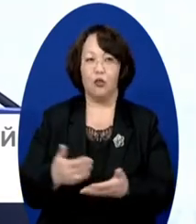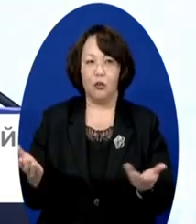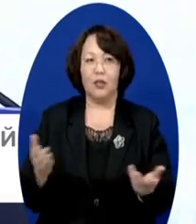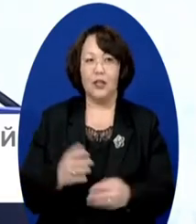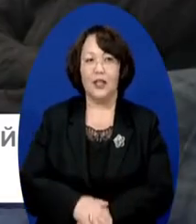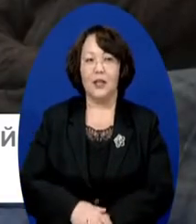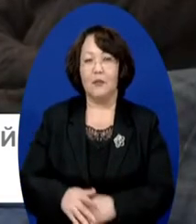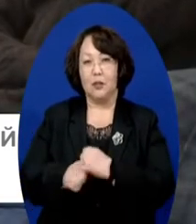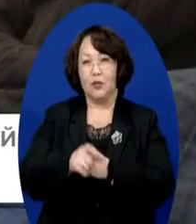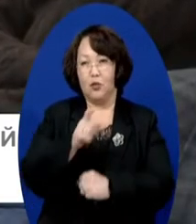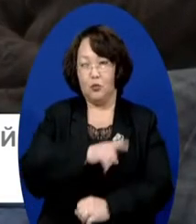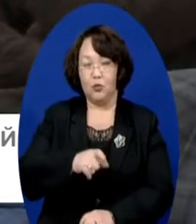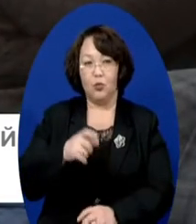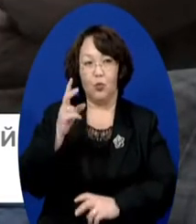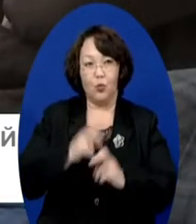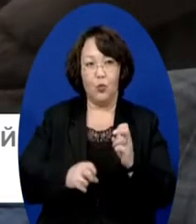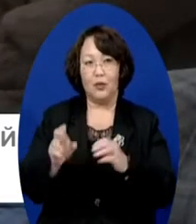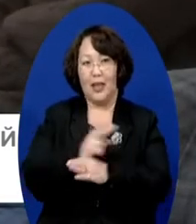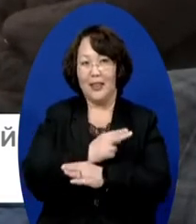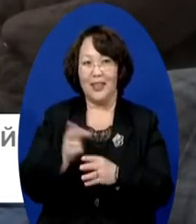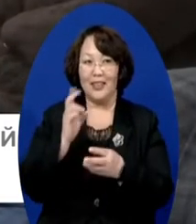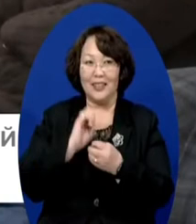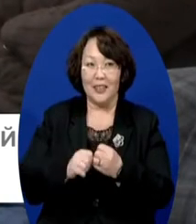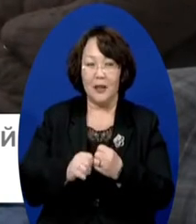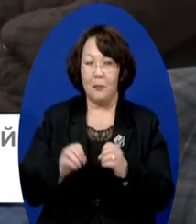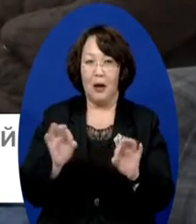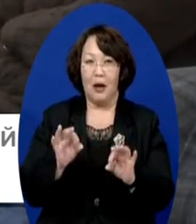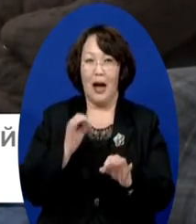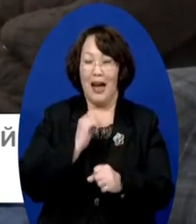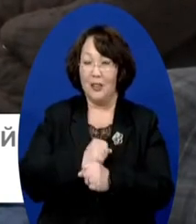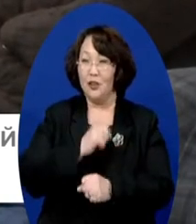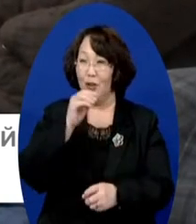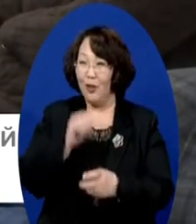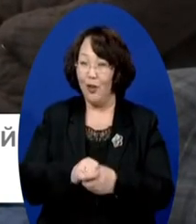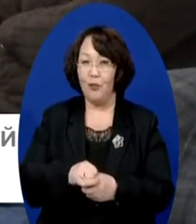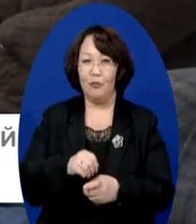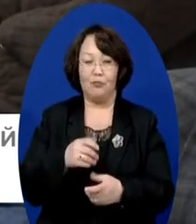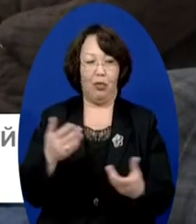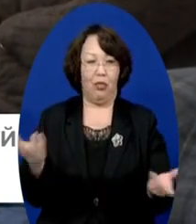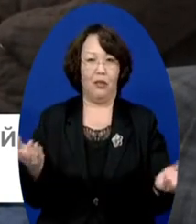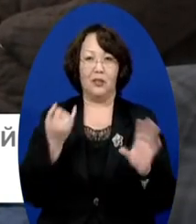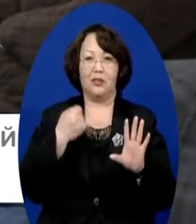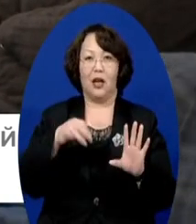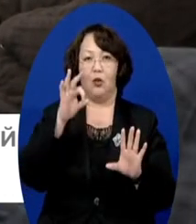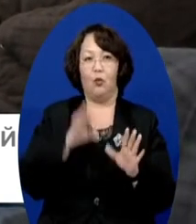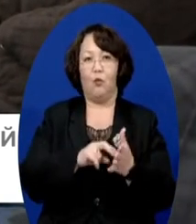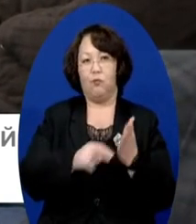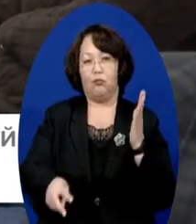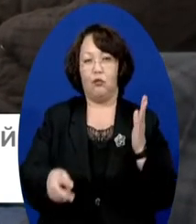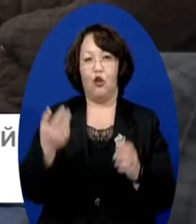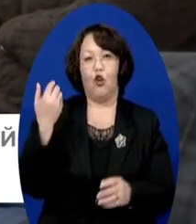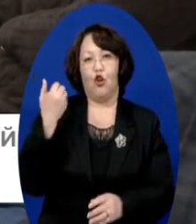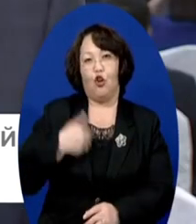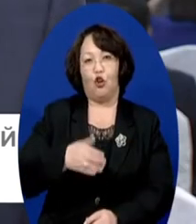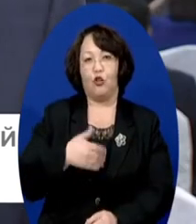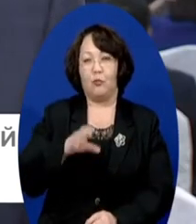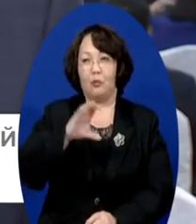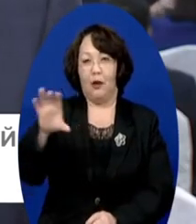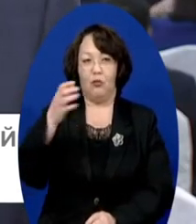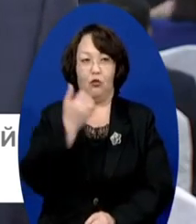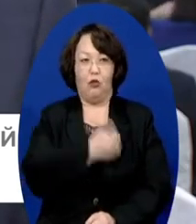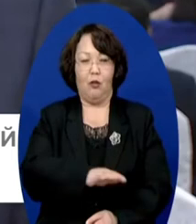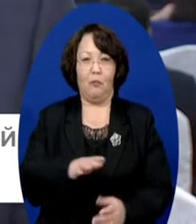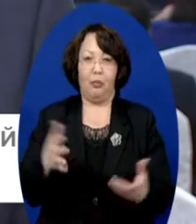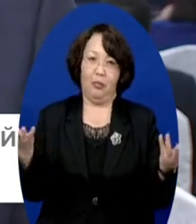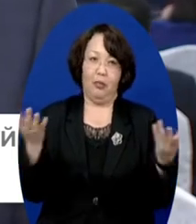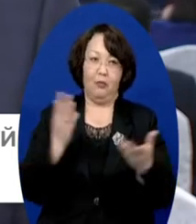бэлтгэсэн мэрэгжилтнүүд нь үйлдвэрлэлийн дадлага бараг хийдгүйгээс ажлын талбарт гараад 60 гаруй хувь нь гологддог байна. Энэ